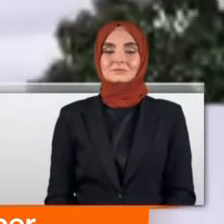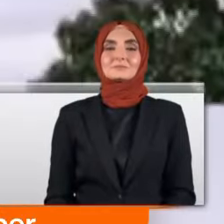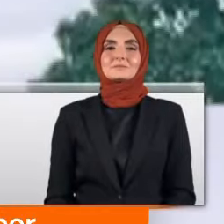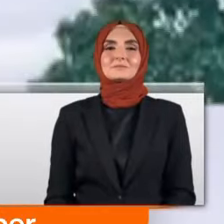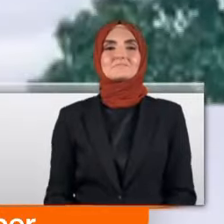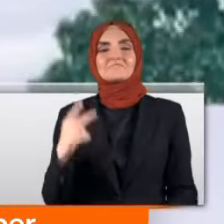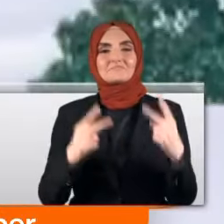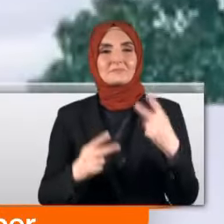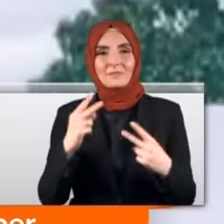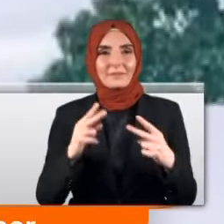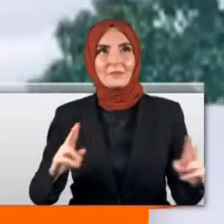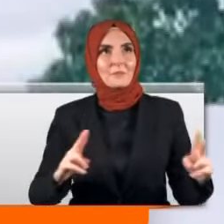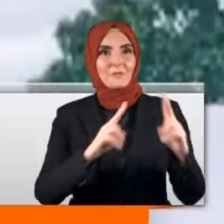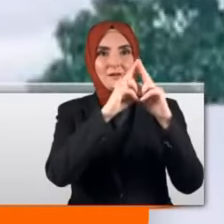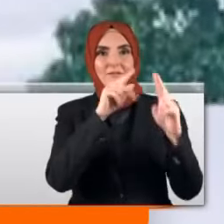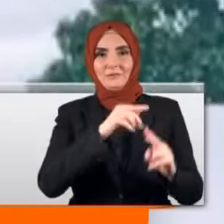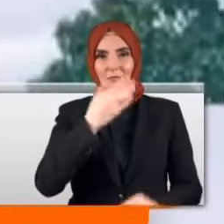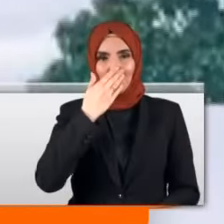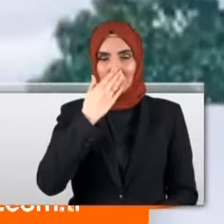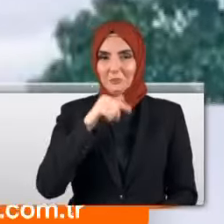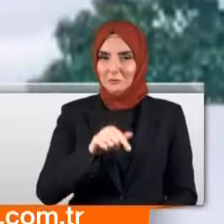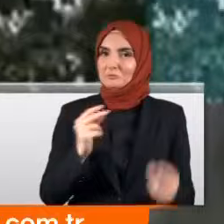Kimi zaman Eyfel Kulesi önünde,